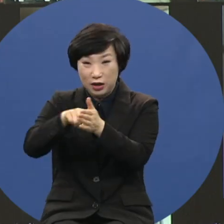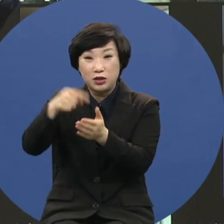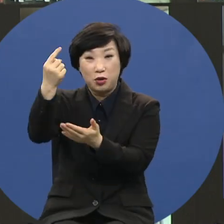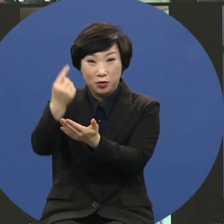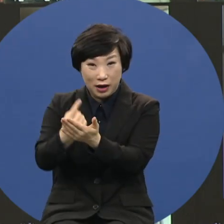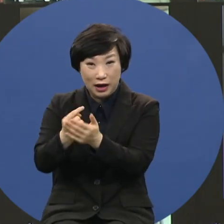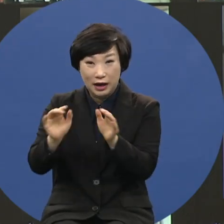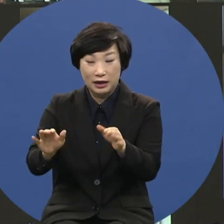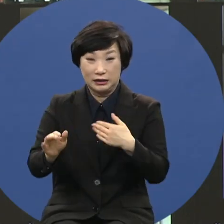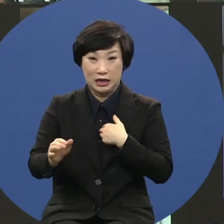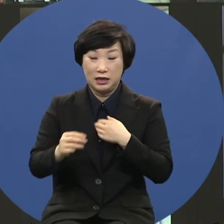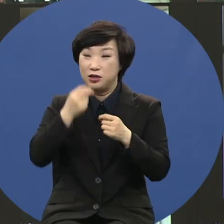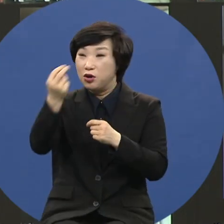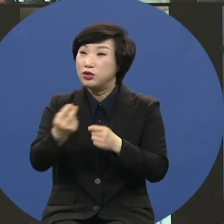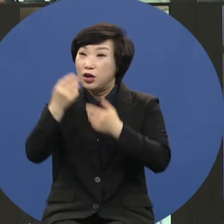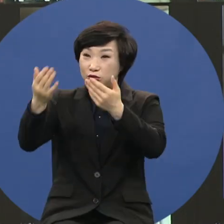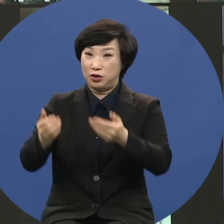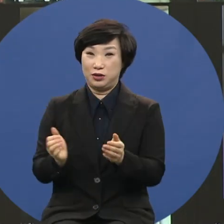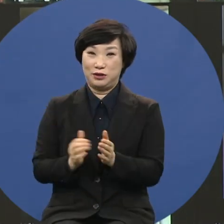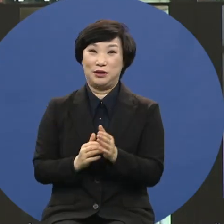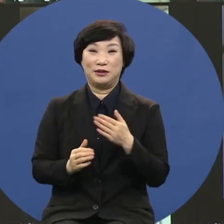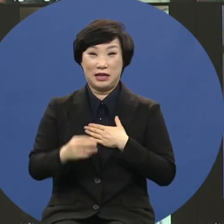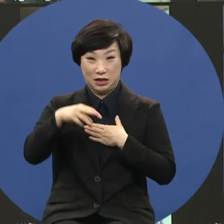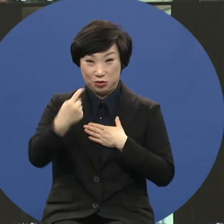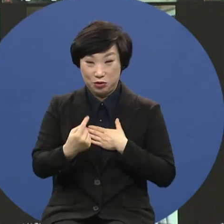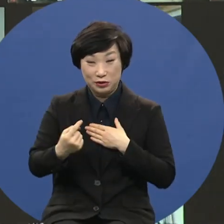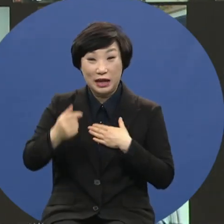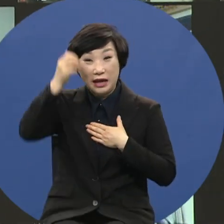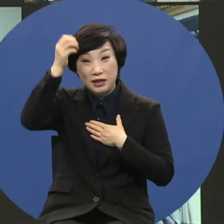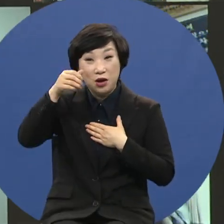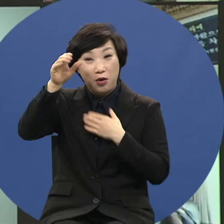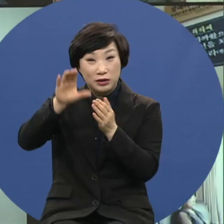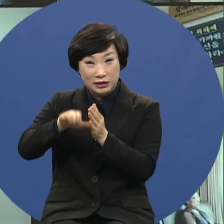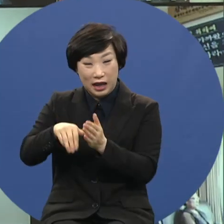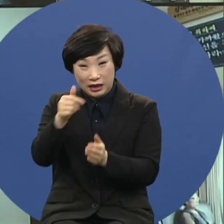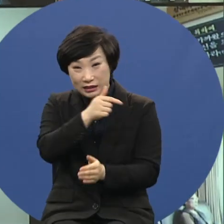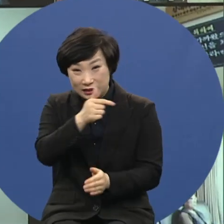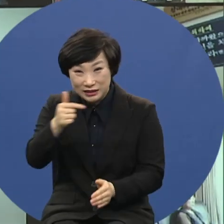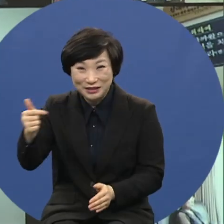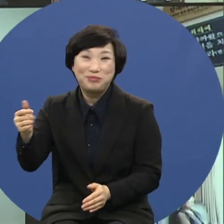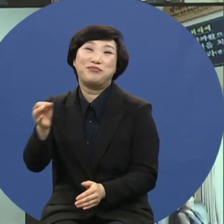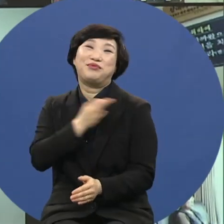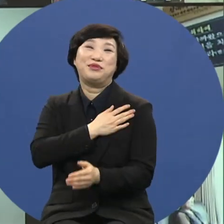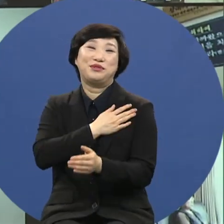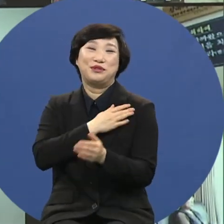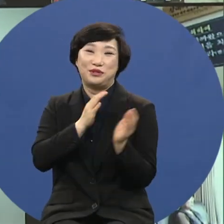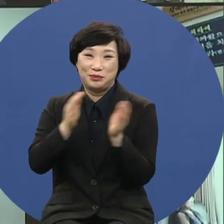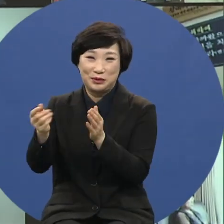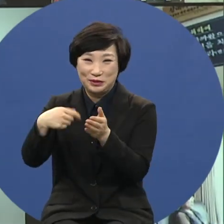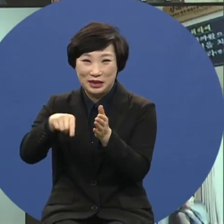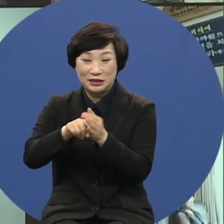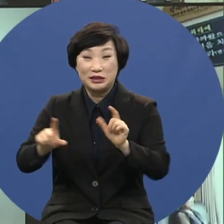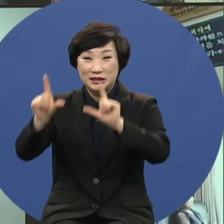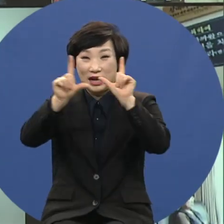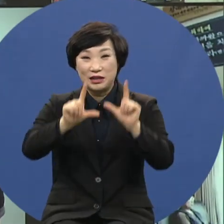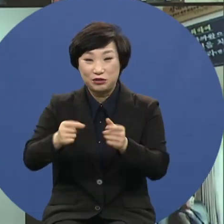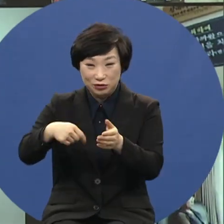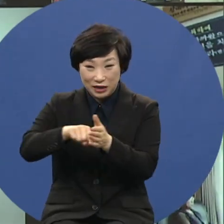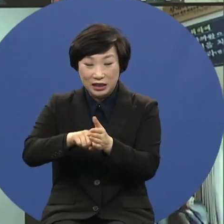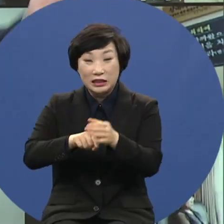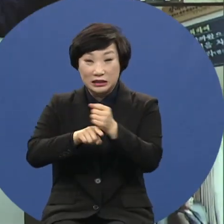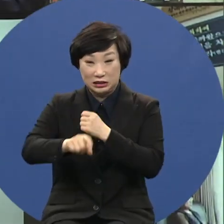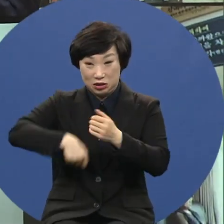오셔서 내 영생을 주셨다면 나도 영혼의 때 큰 부위를 위해서 살려고 뜻을